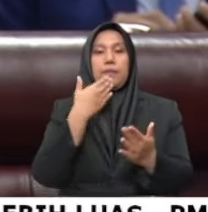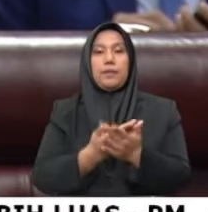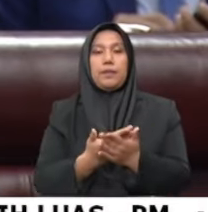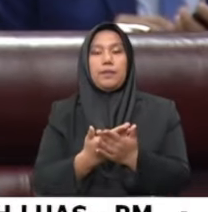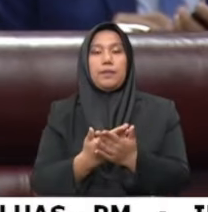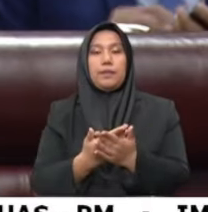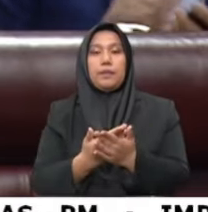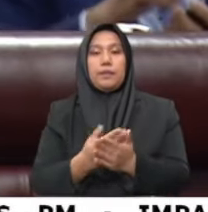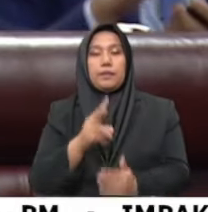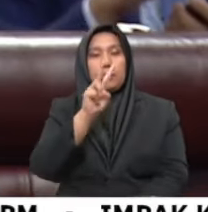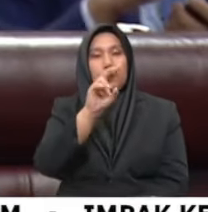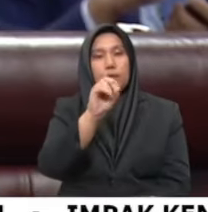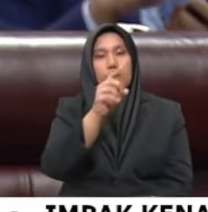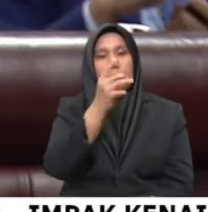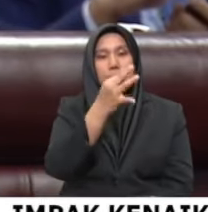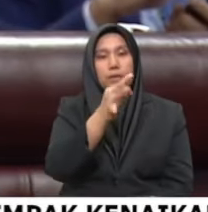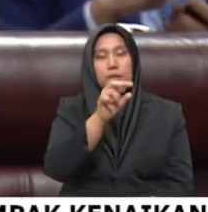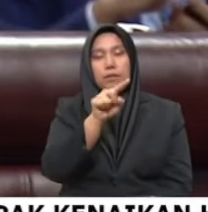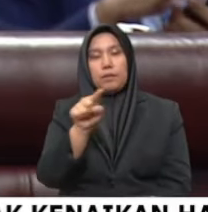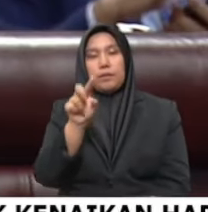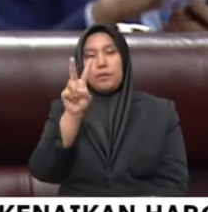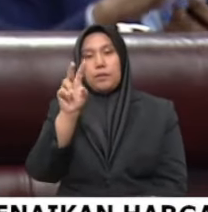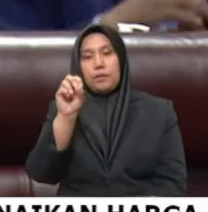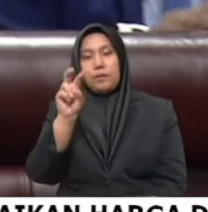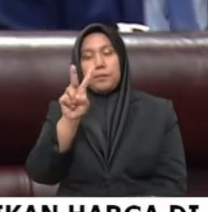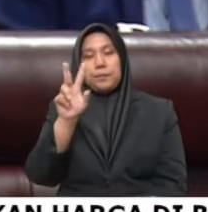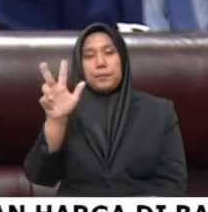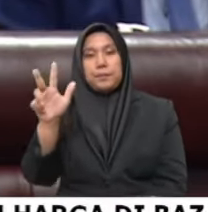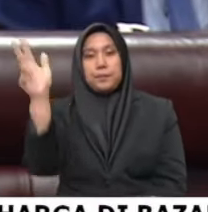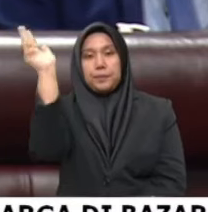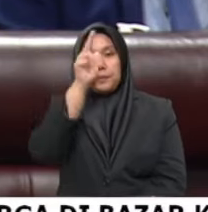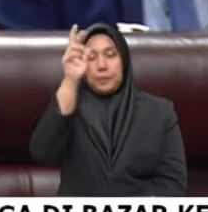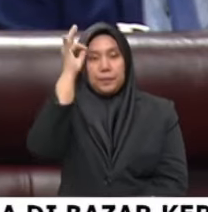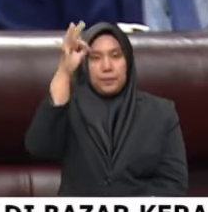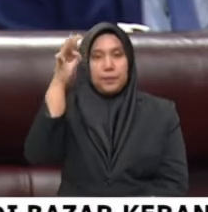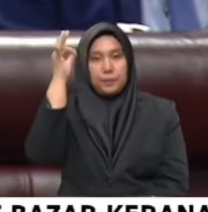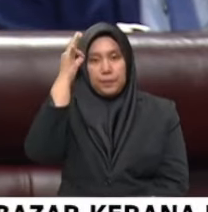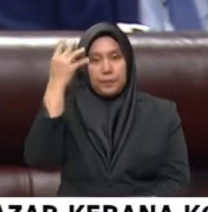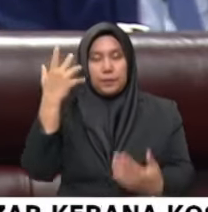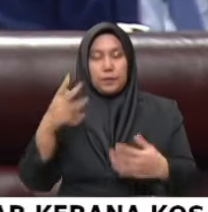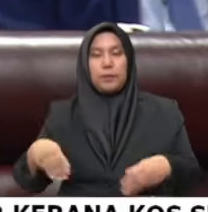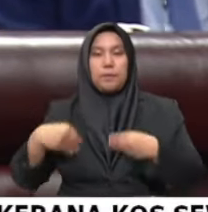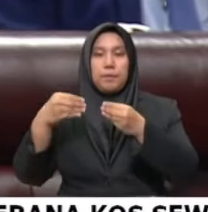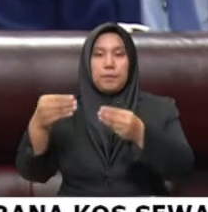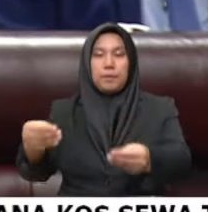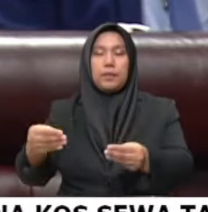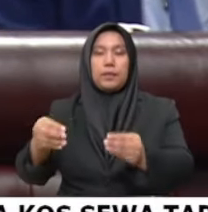Jadi antara 2019 sampai 2023, Kerajaan Persekutuan telah menyalurkan